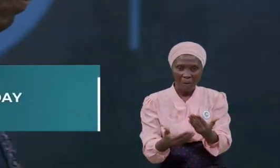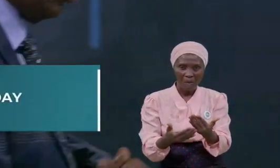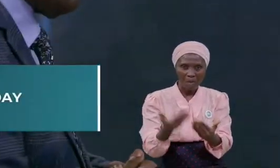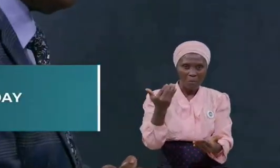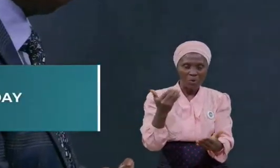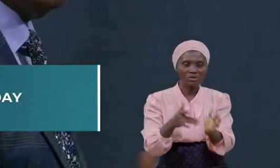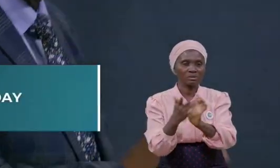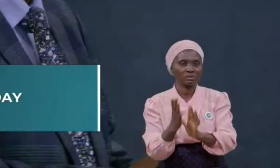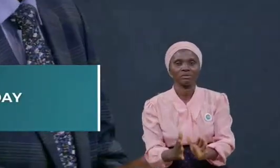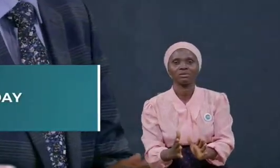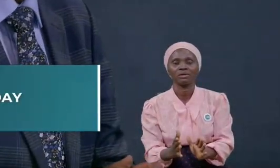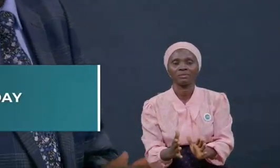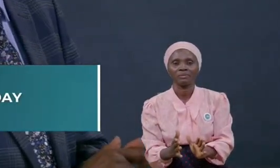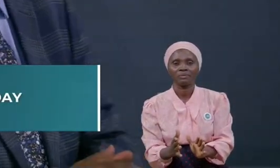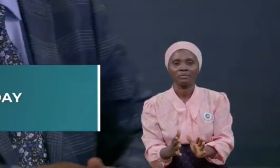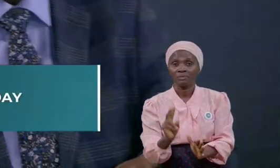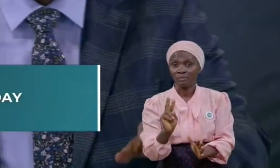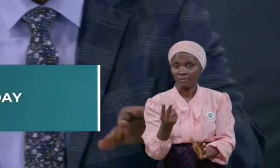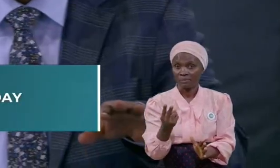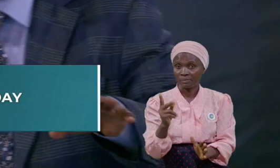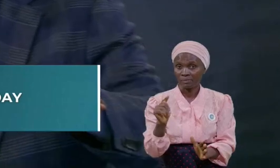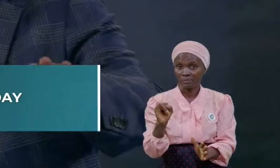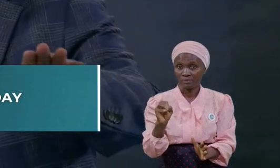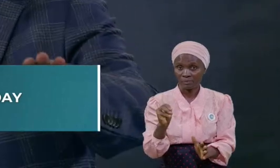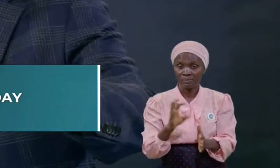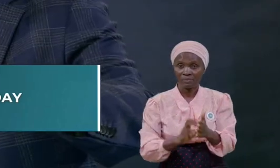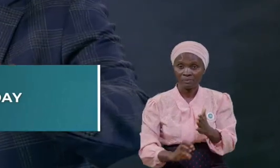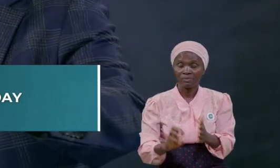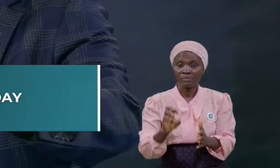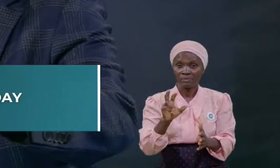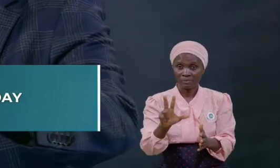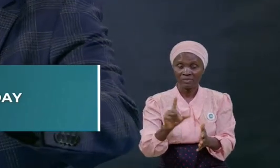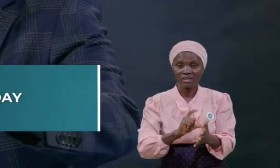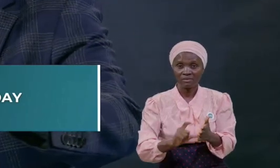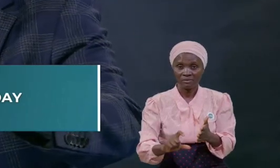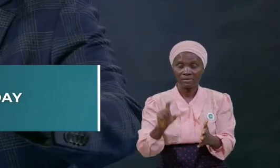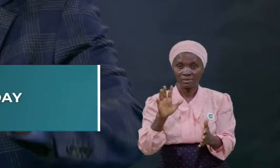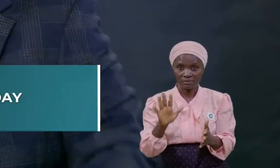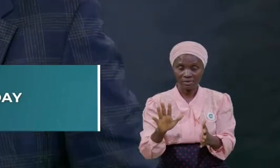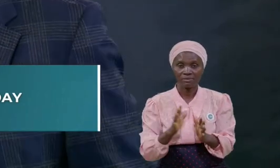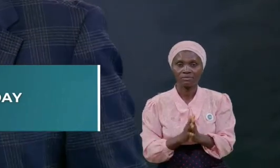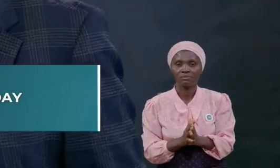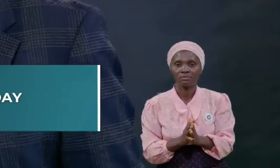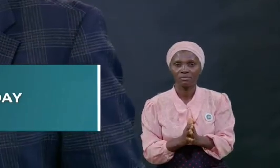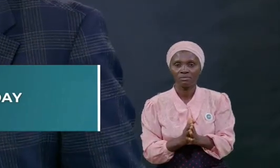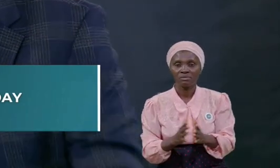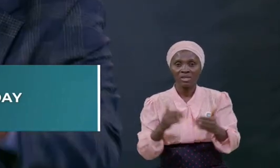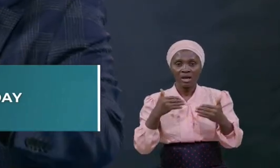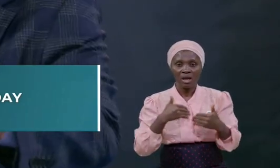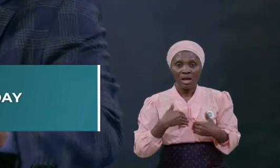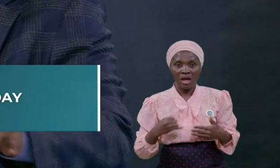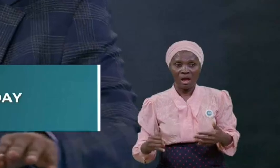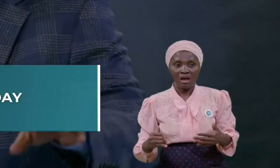presque chrétien. En 2 Timothée chapitre 3, verset 5. 2 Timothée 3, 5.